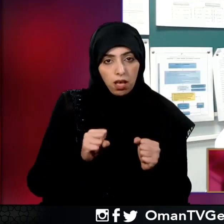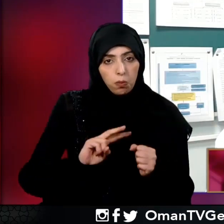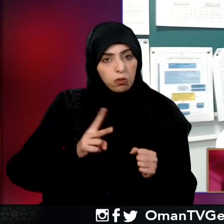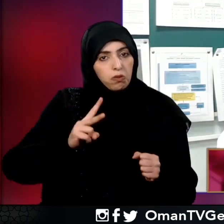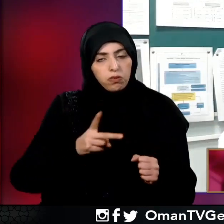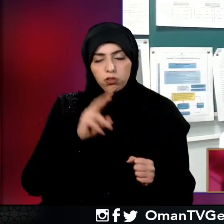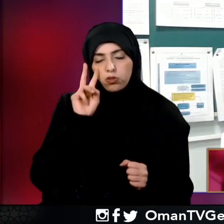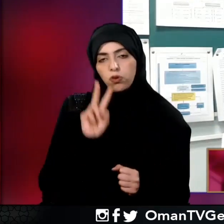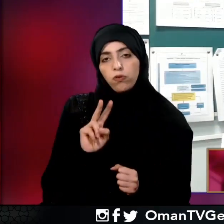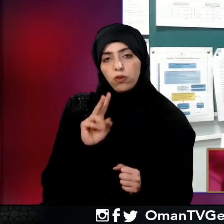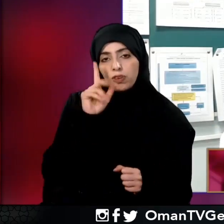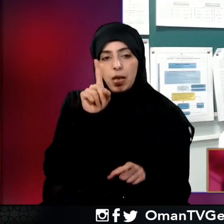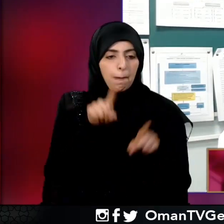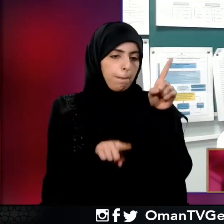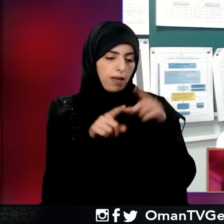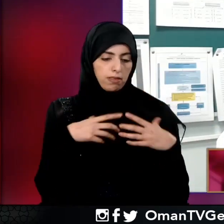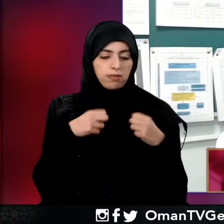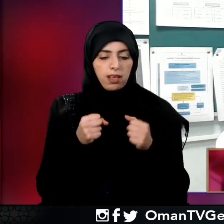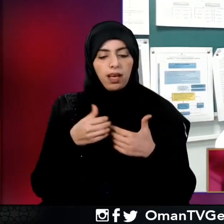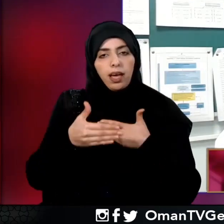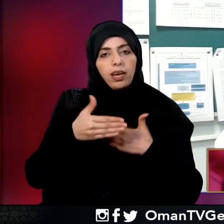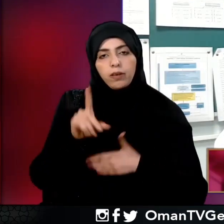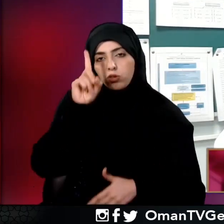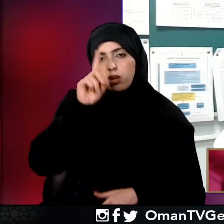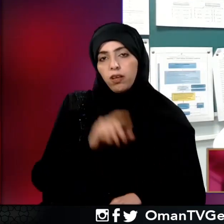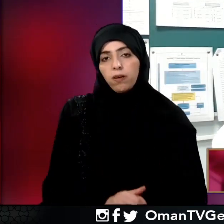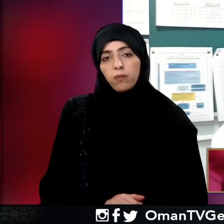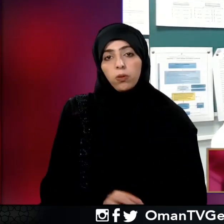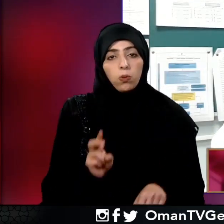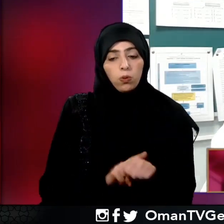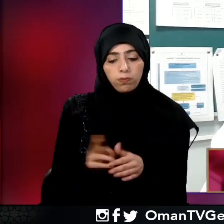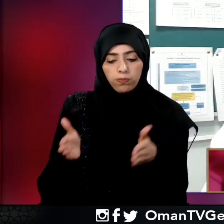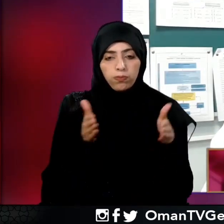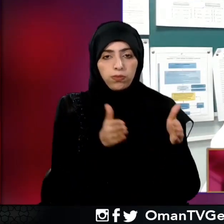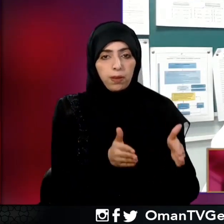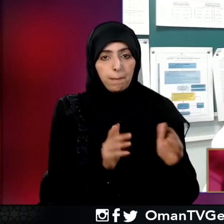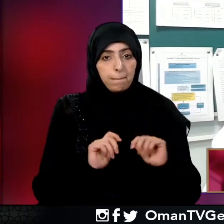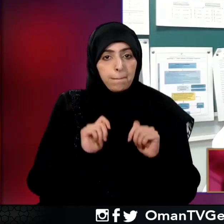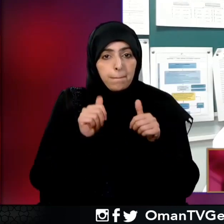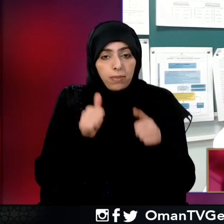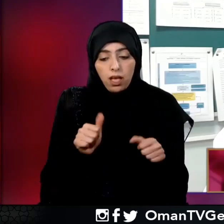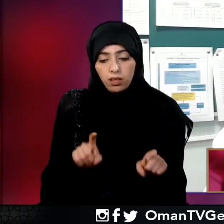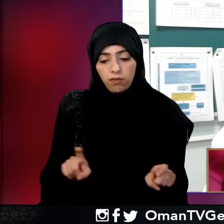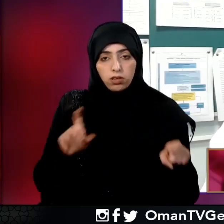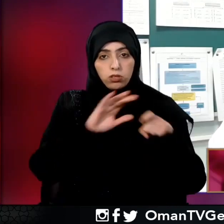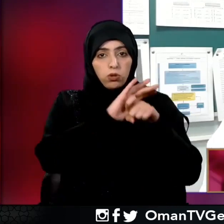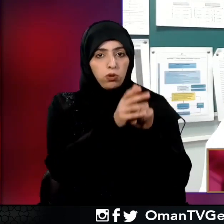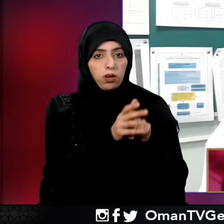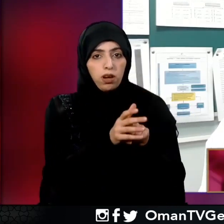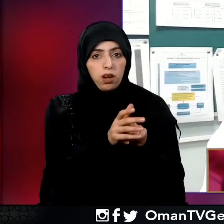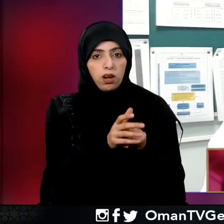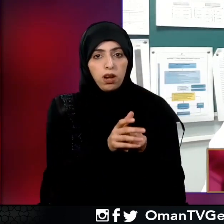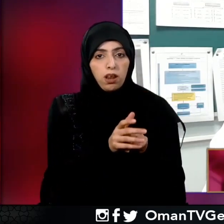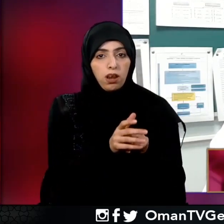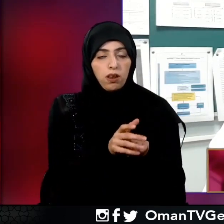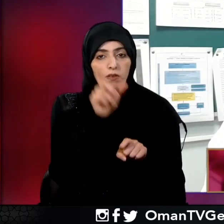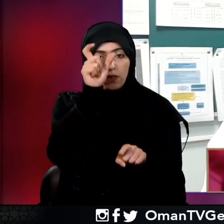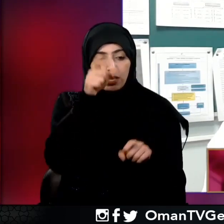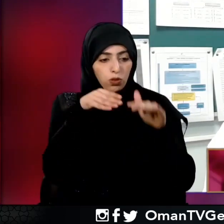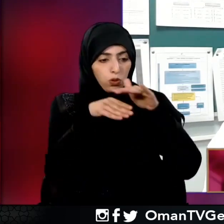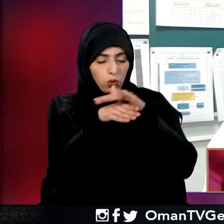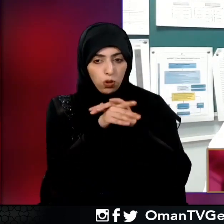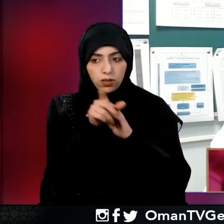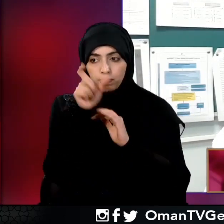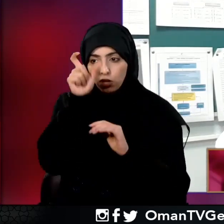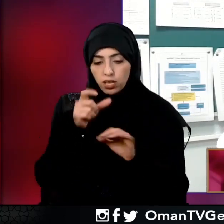وهم في حالات مستقرة ولله الحمد. طبعا منذ بداية الجائحة قللنا يعني عملية